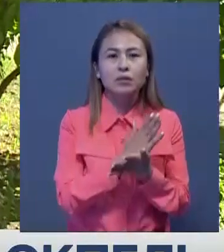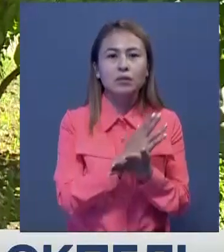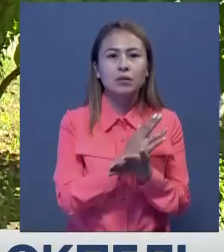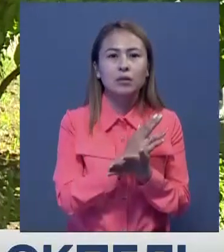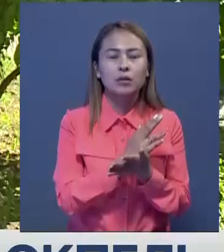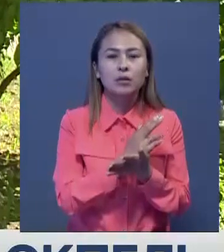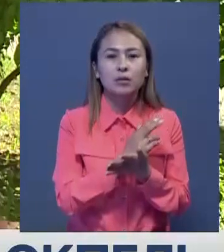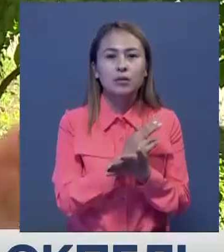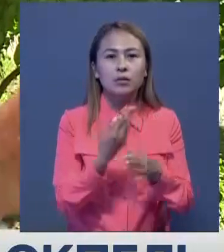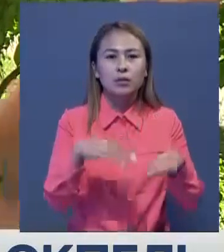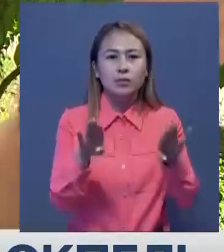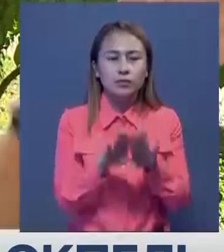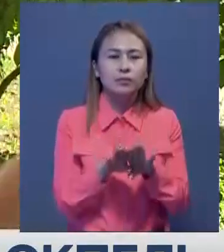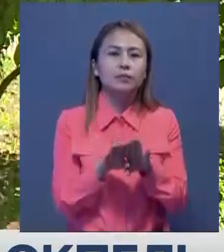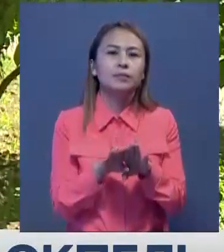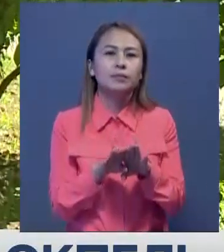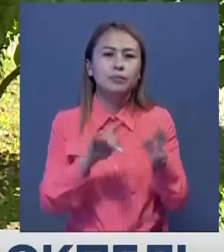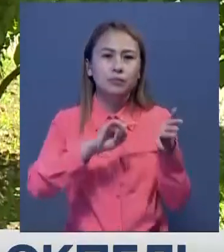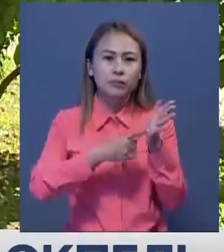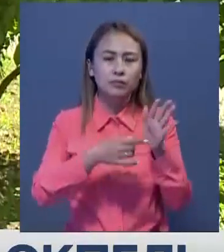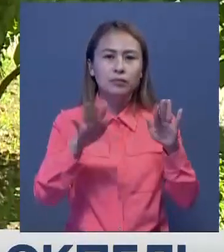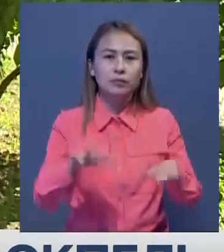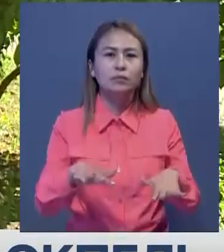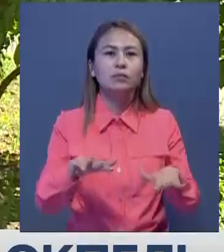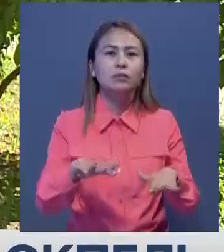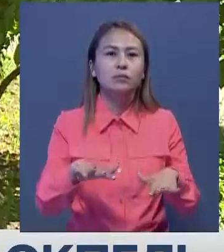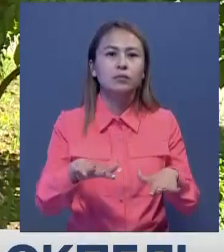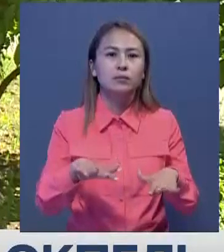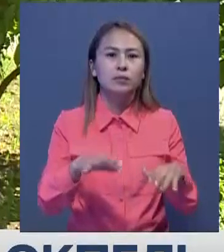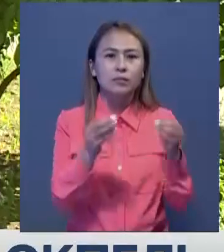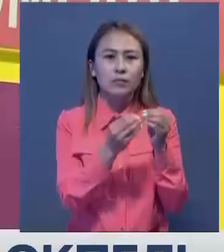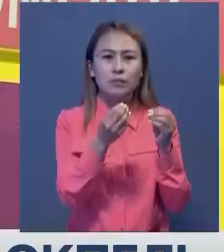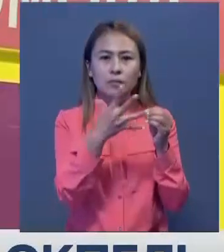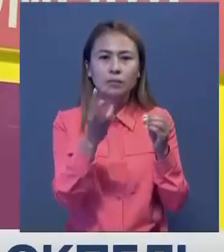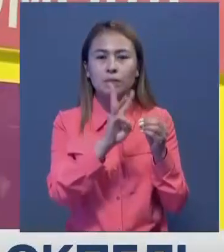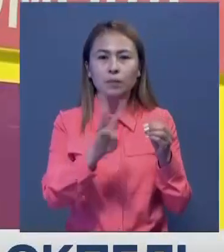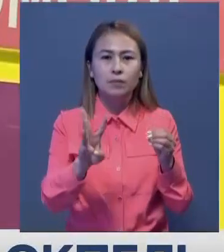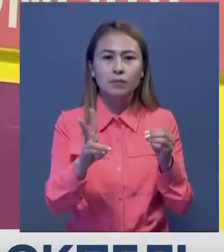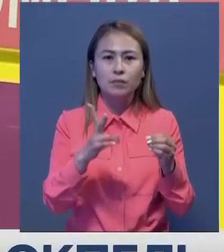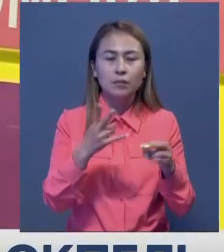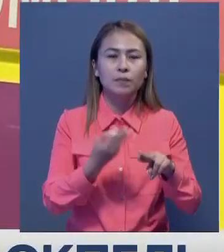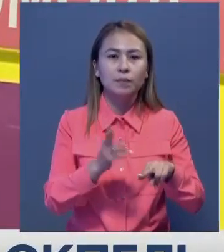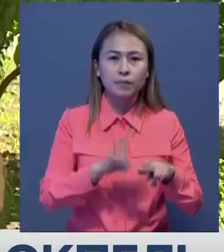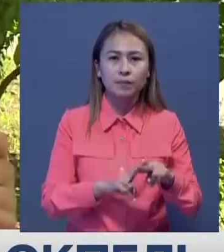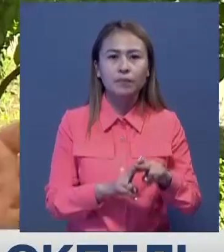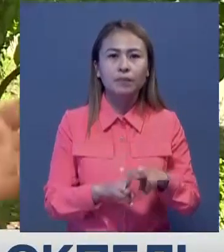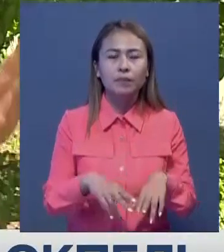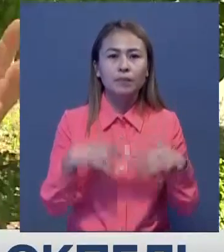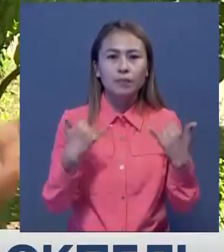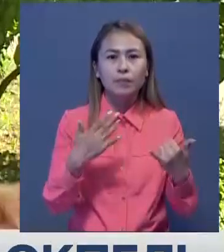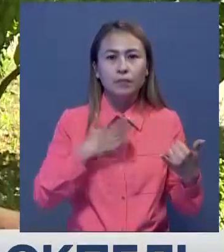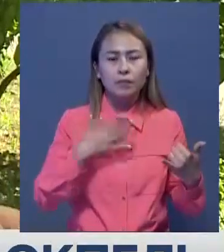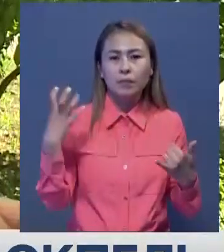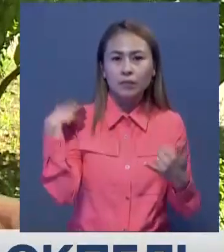20 минуттеген. Сол біз точка осы жерден 15 минутте, 10 минутте жетіп келеміз. Дүйсенбі күні мен, сосын